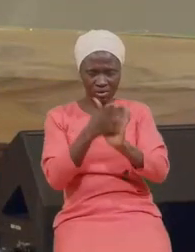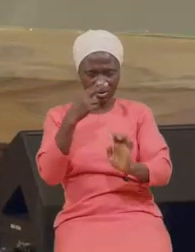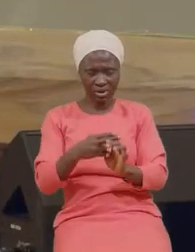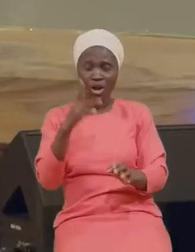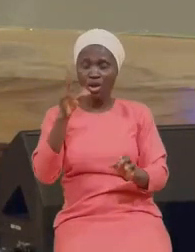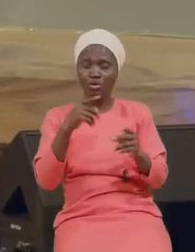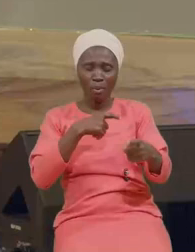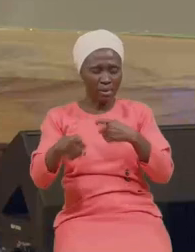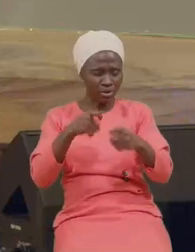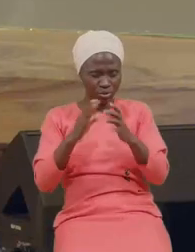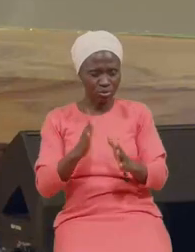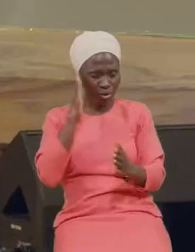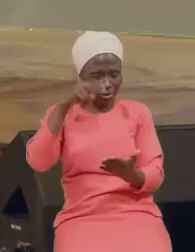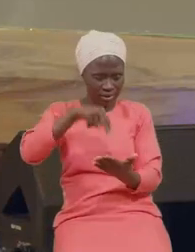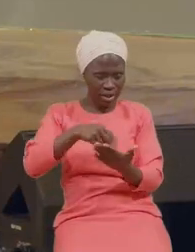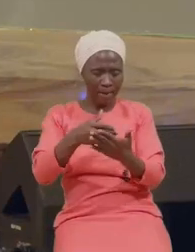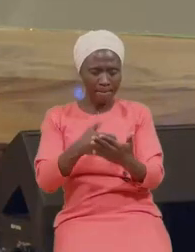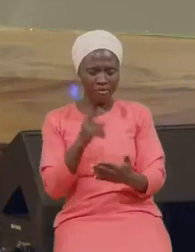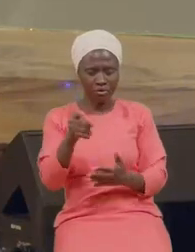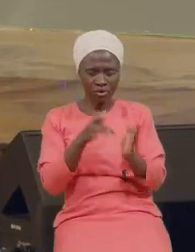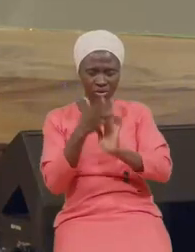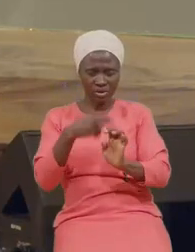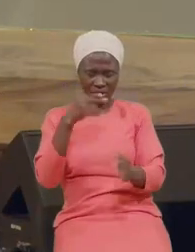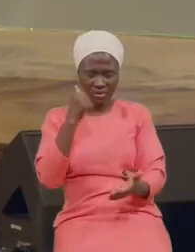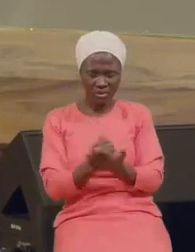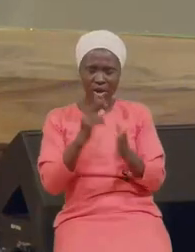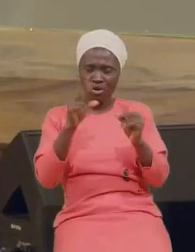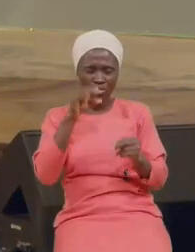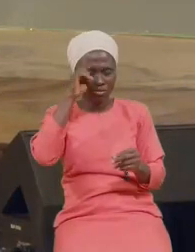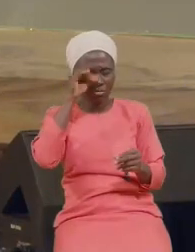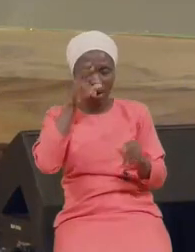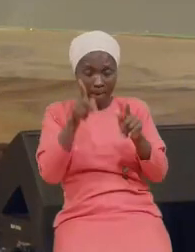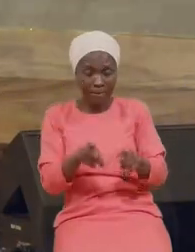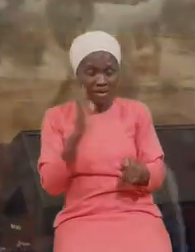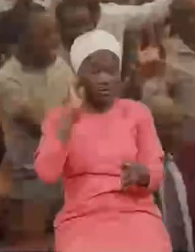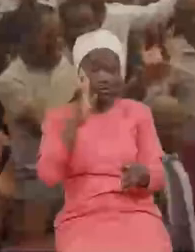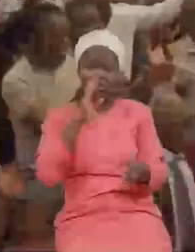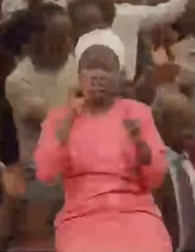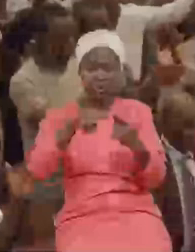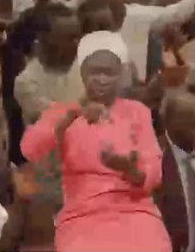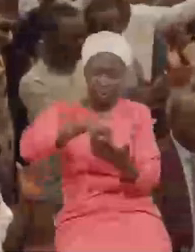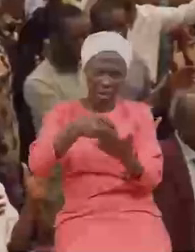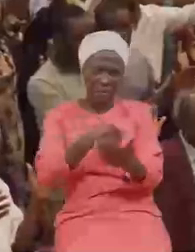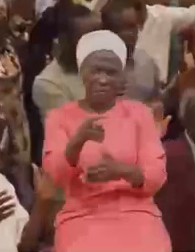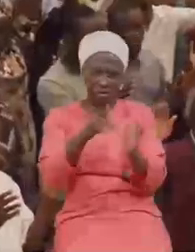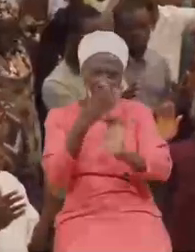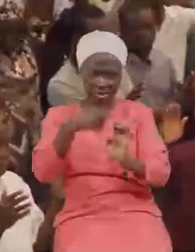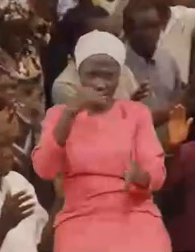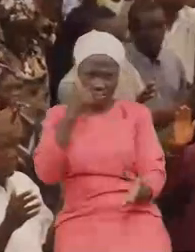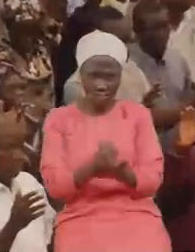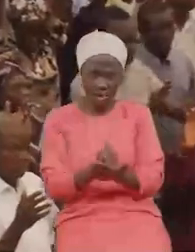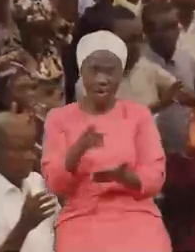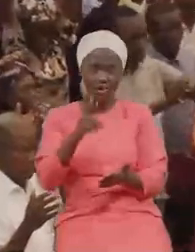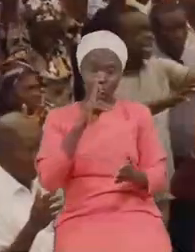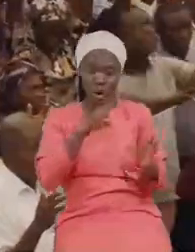tiendra devant toi de coutisme devant toi vous avancez avec